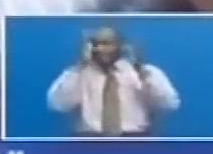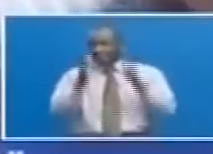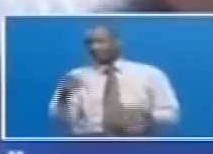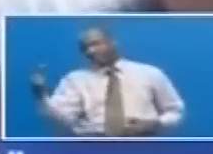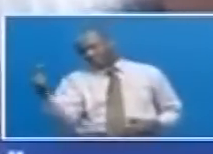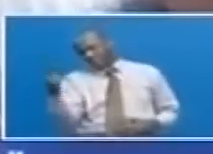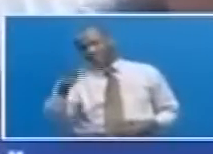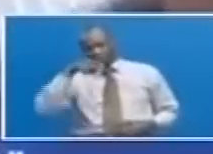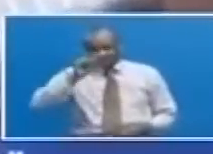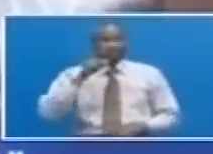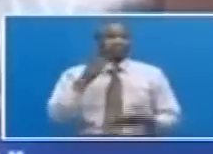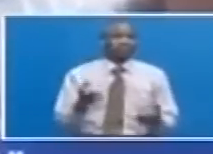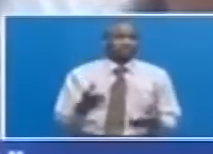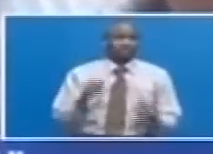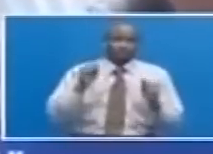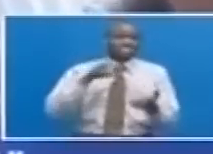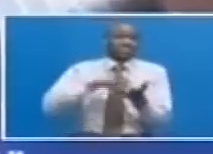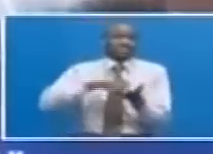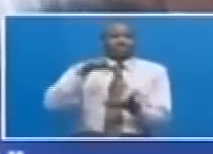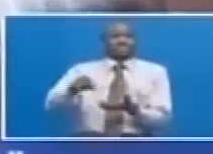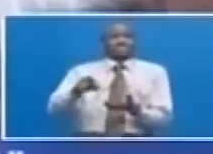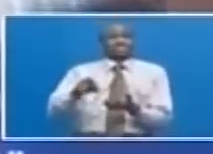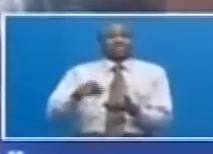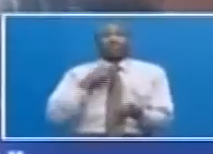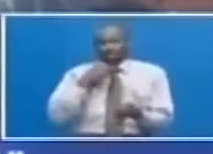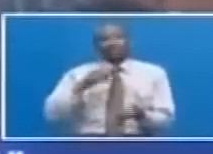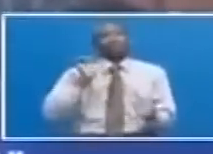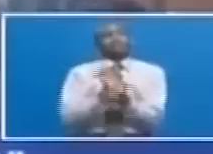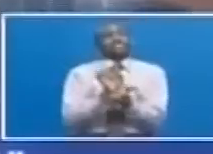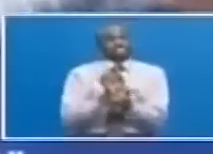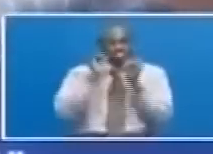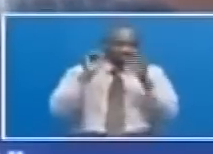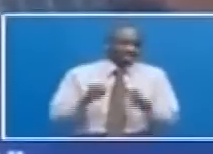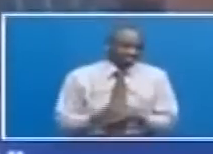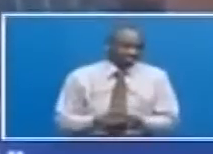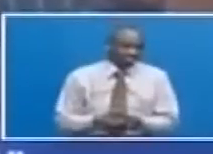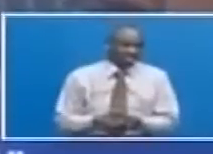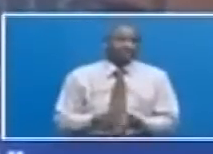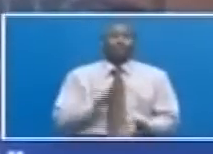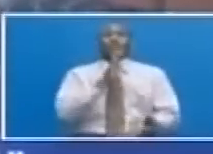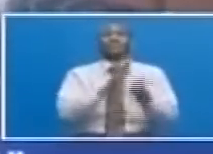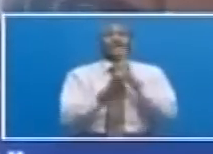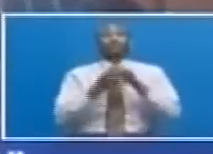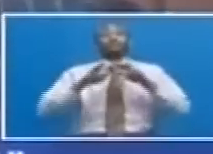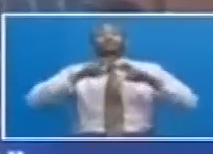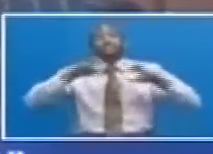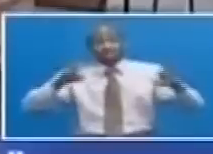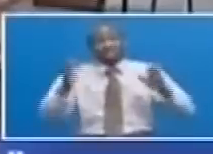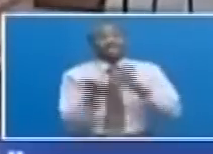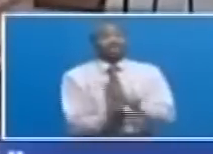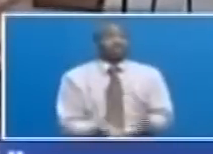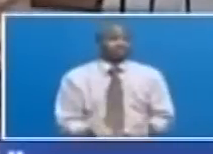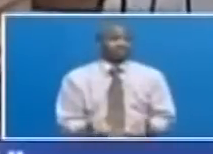somewhere has taken the situation here to punish teachers without even checking the